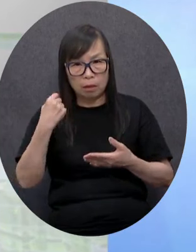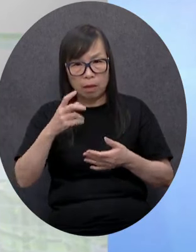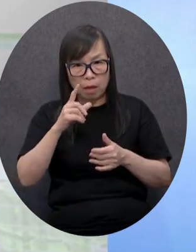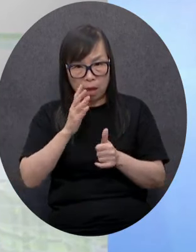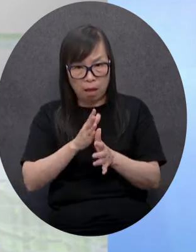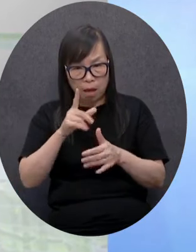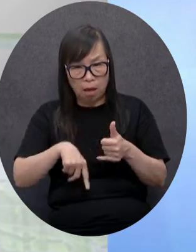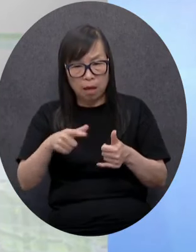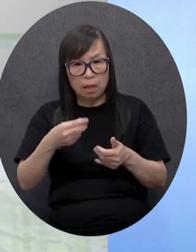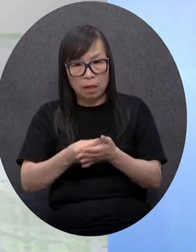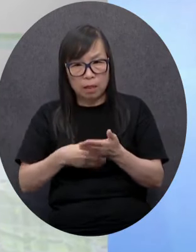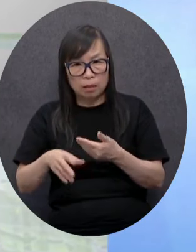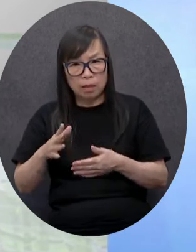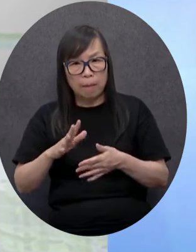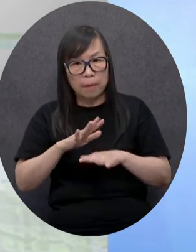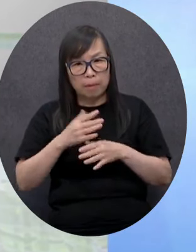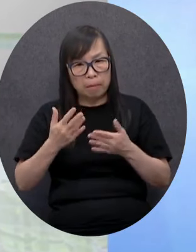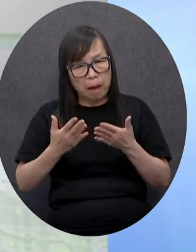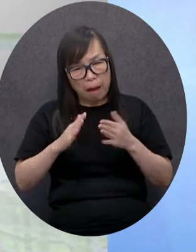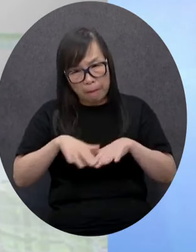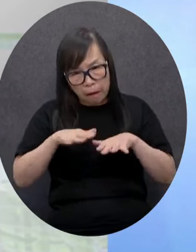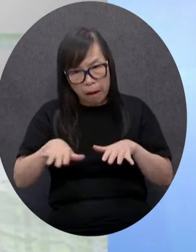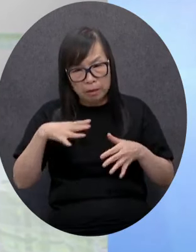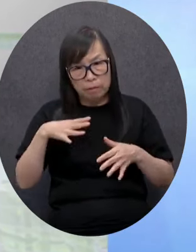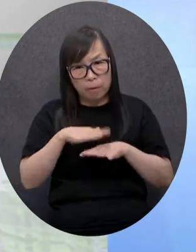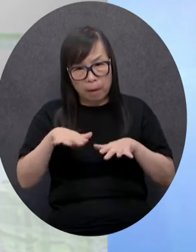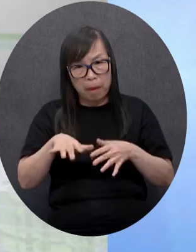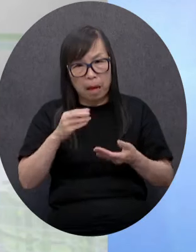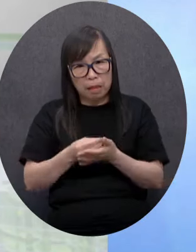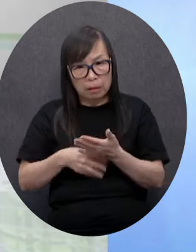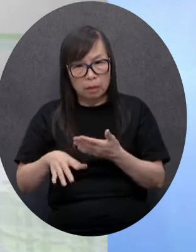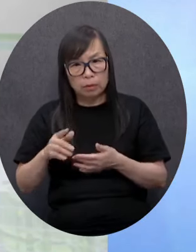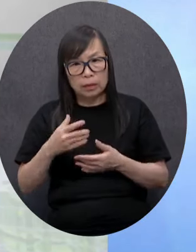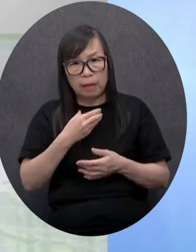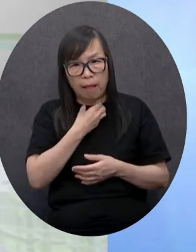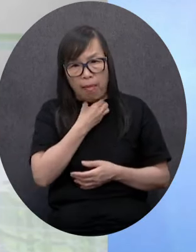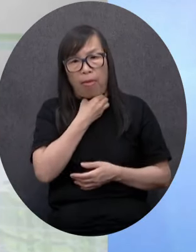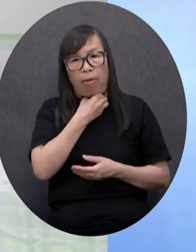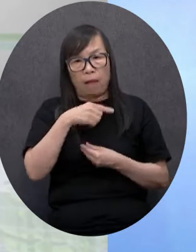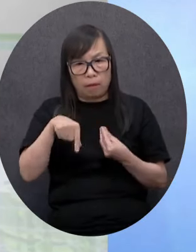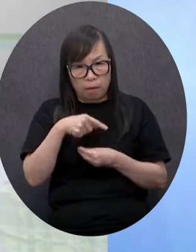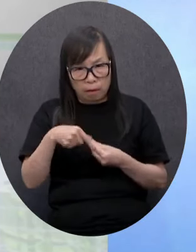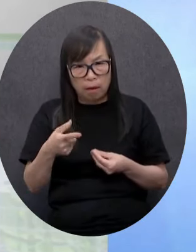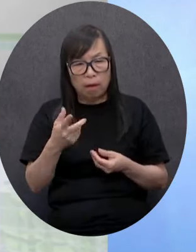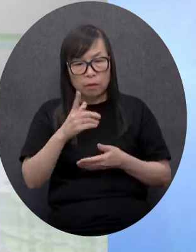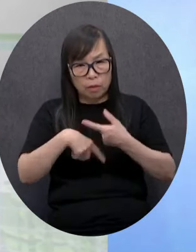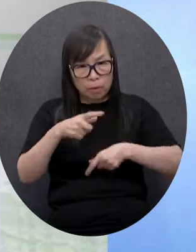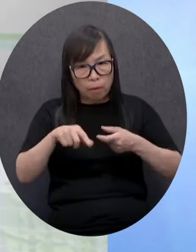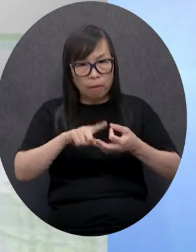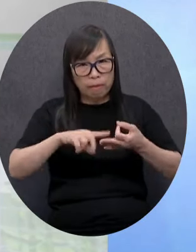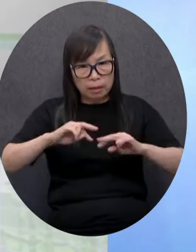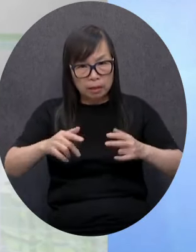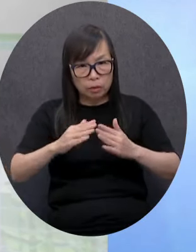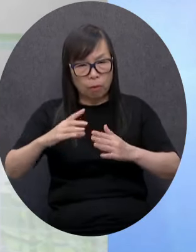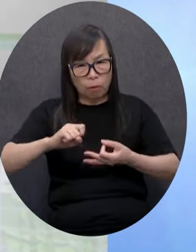地零售市场表现不理想，形容零售业正是水深火热。商务及经济发展局局长邱